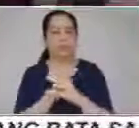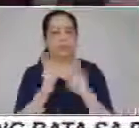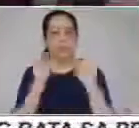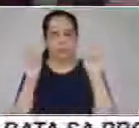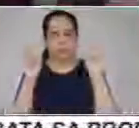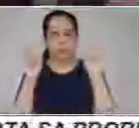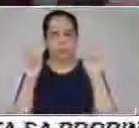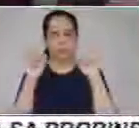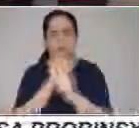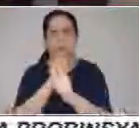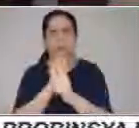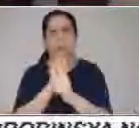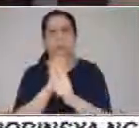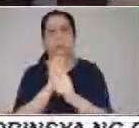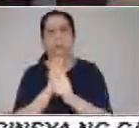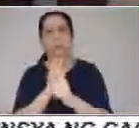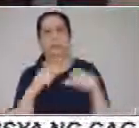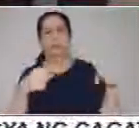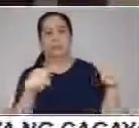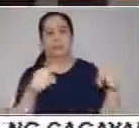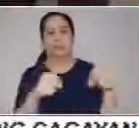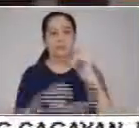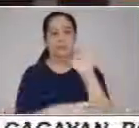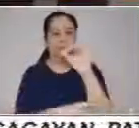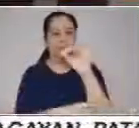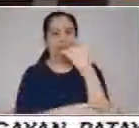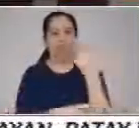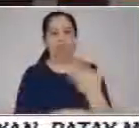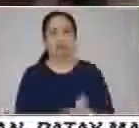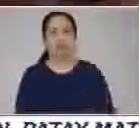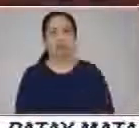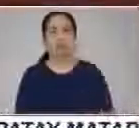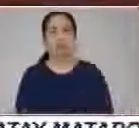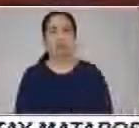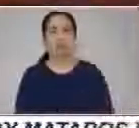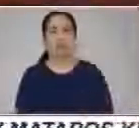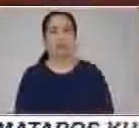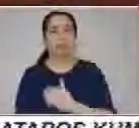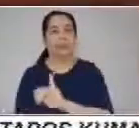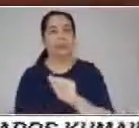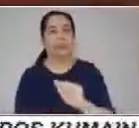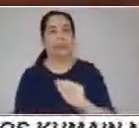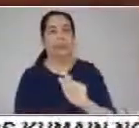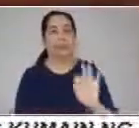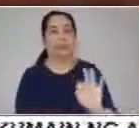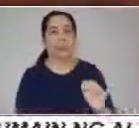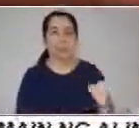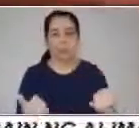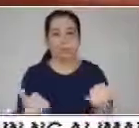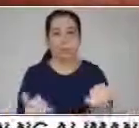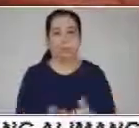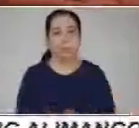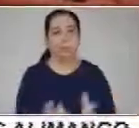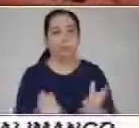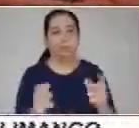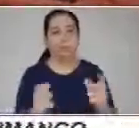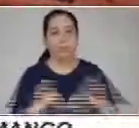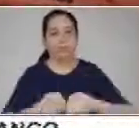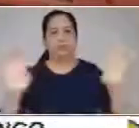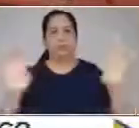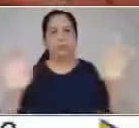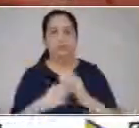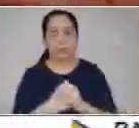simbahan, 50% capacity. Yes, tama ba? Baka pwede. Kasi may mga sinihan naman. Mga simbahan, maganda naman ang